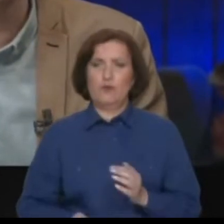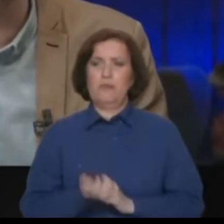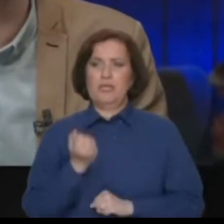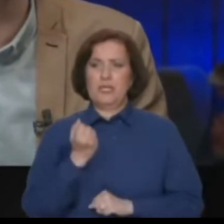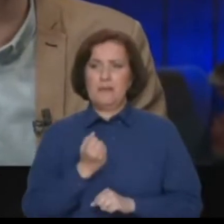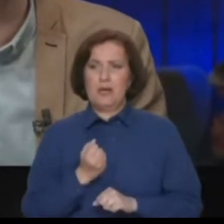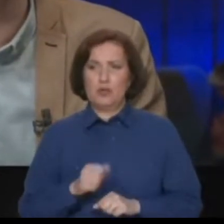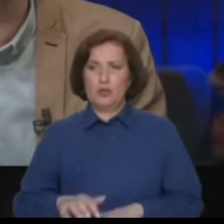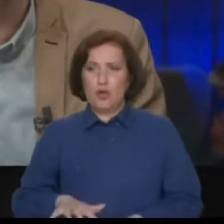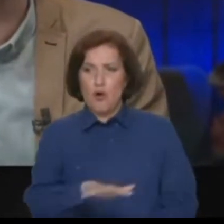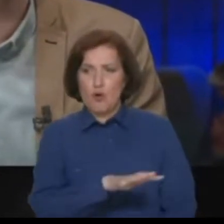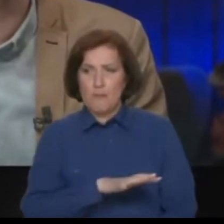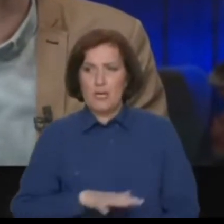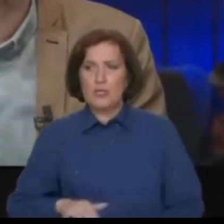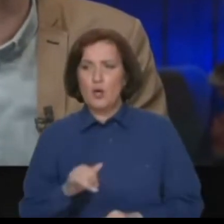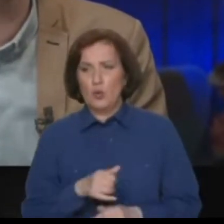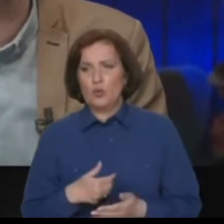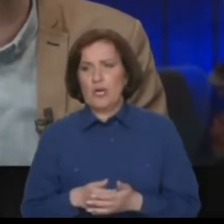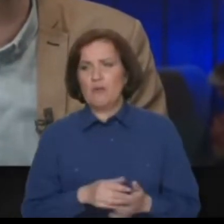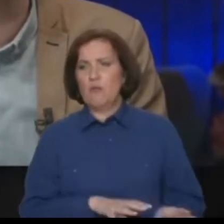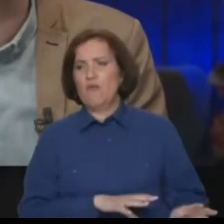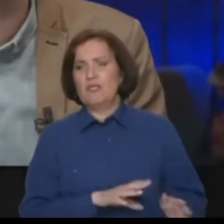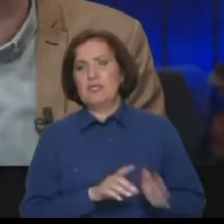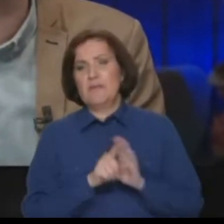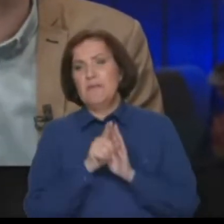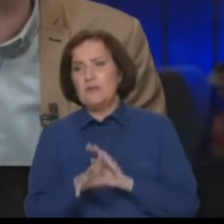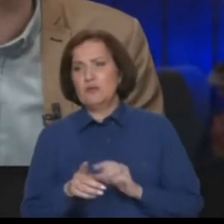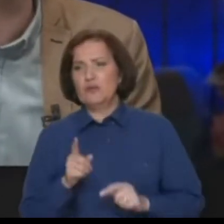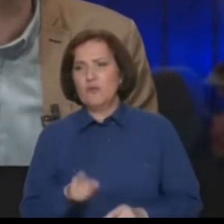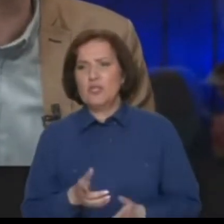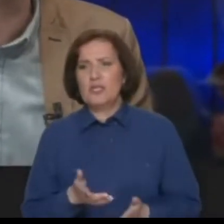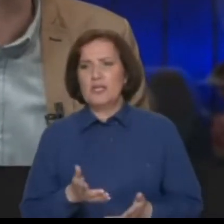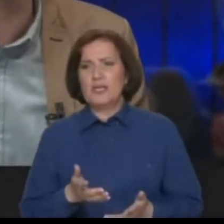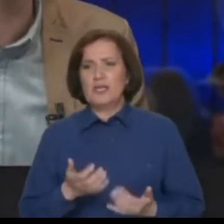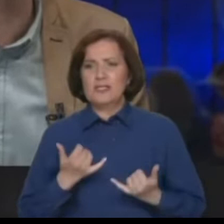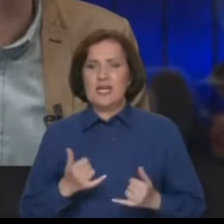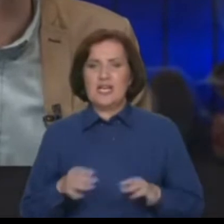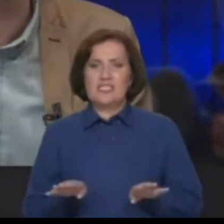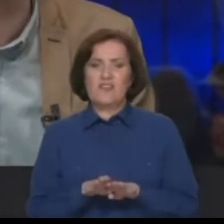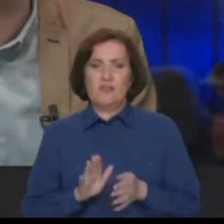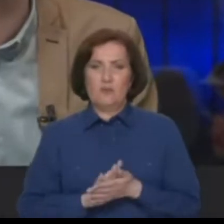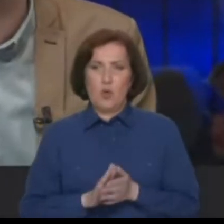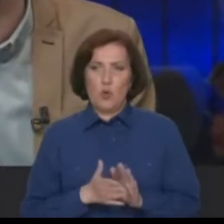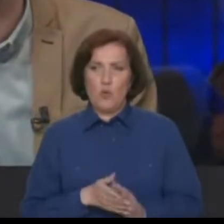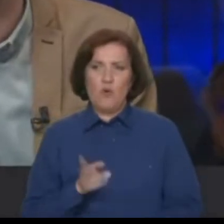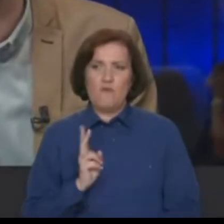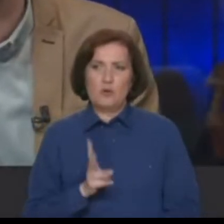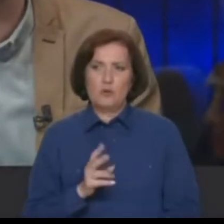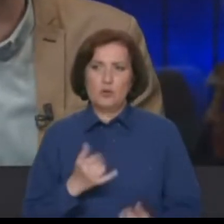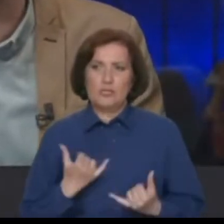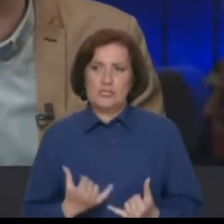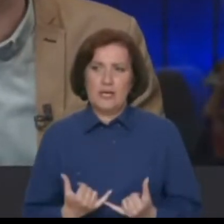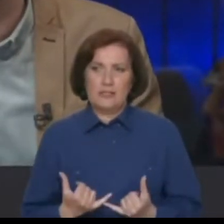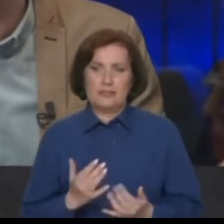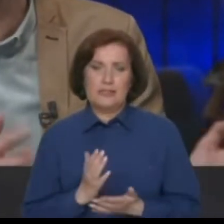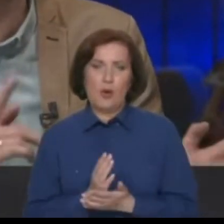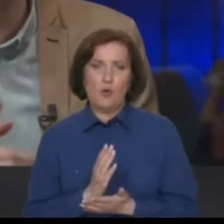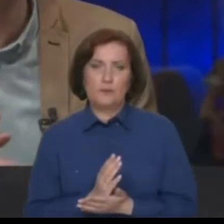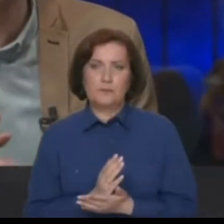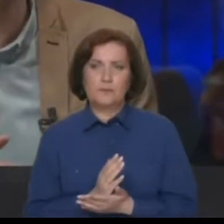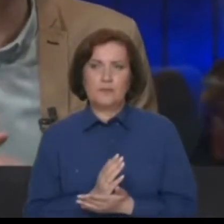підтримувати громади, куди, так би мовити, прилітає? Що вони, в принципі, зараз в рівних умовах з тими, хто зараз